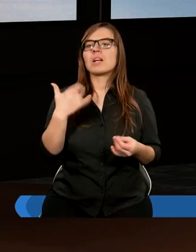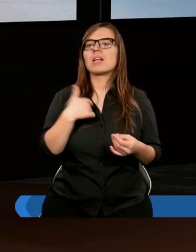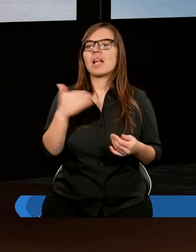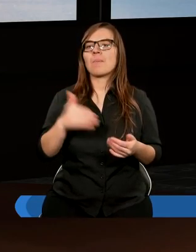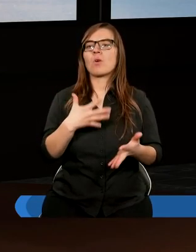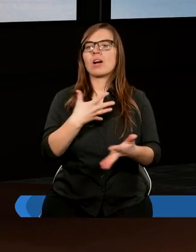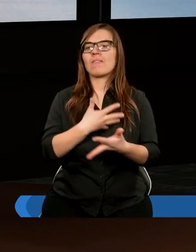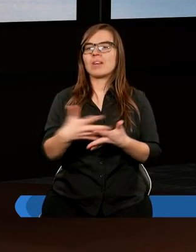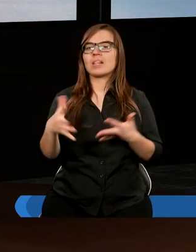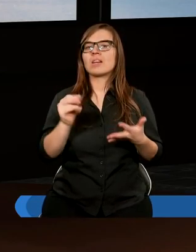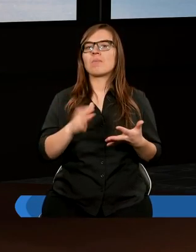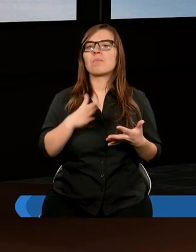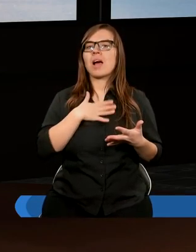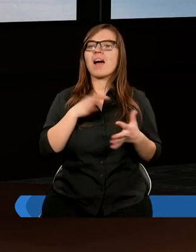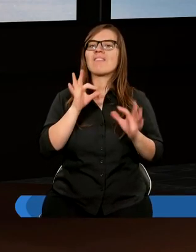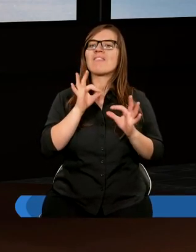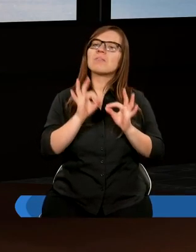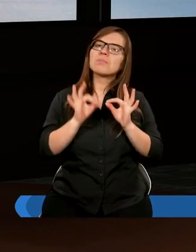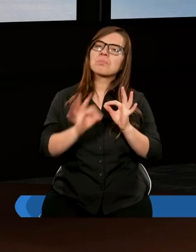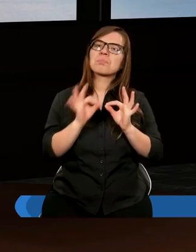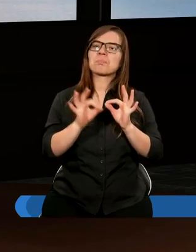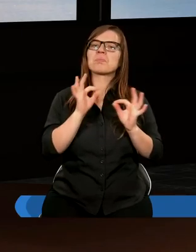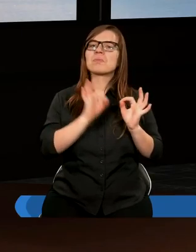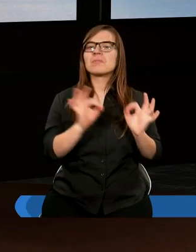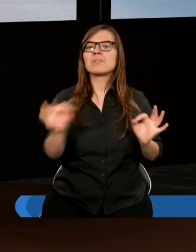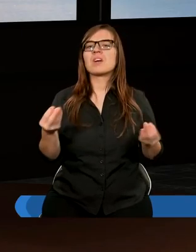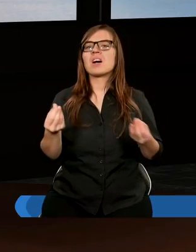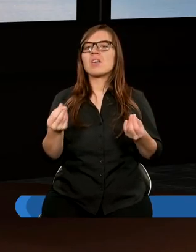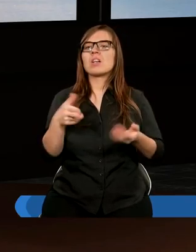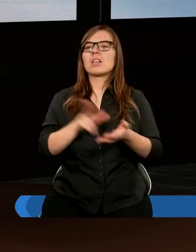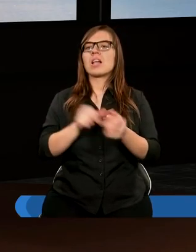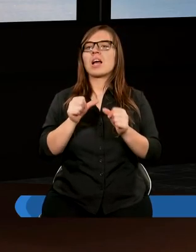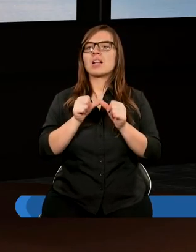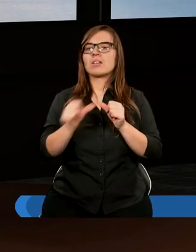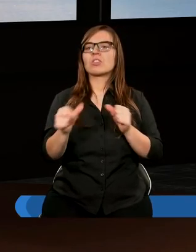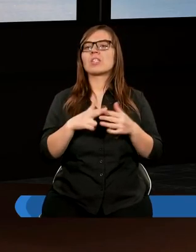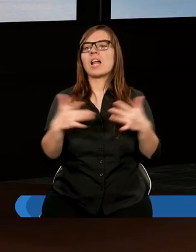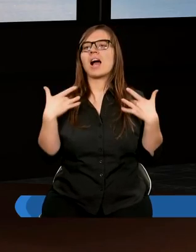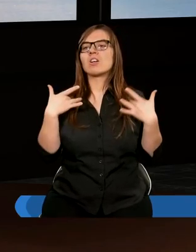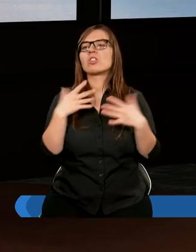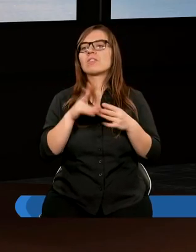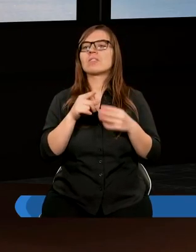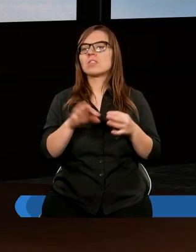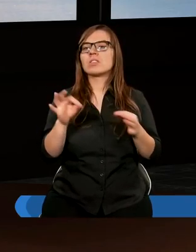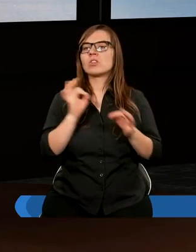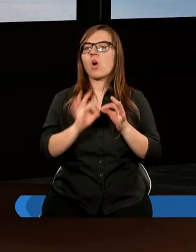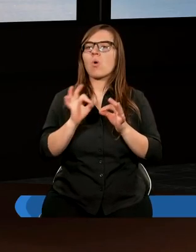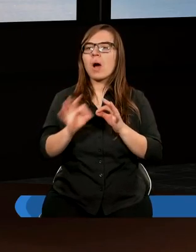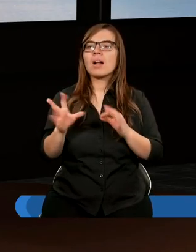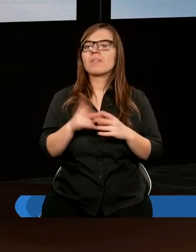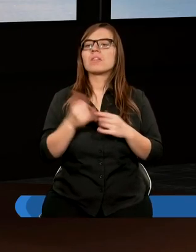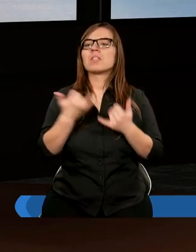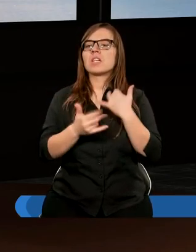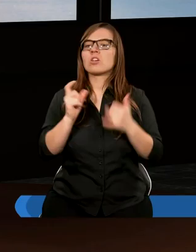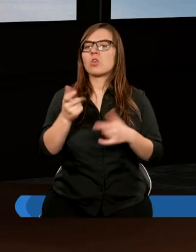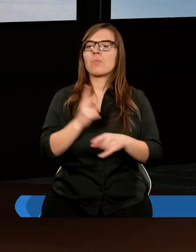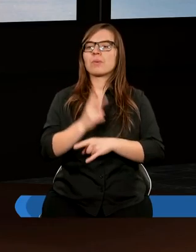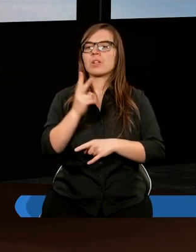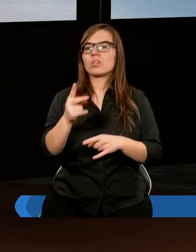ile ja mogę wydać, mam wydzielone, konkretną kwotę na tydzień na życie. I jeżeli coś